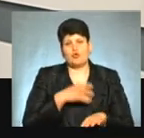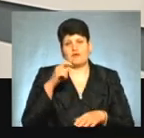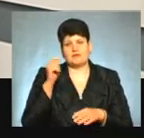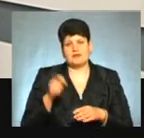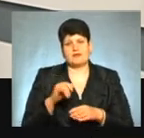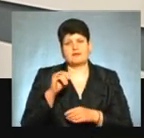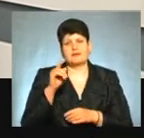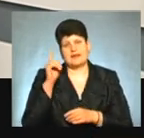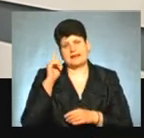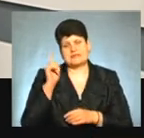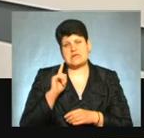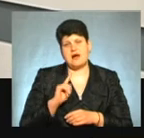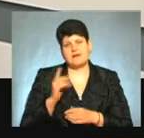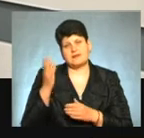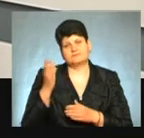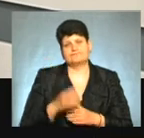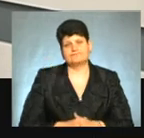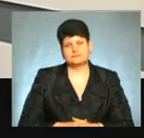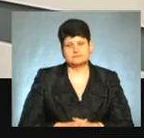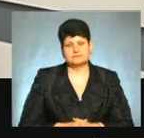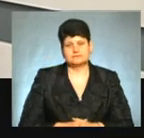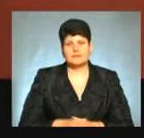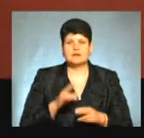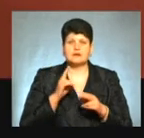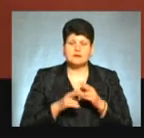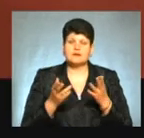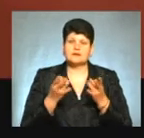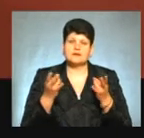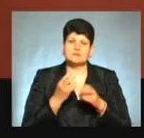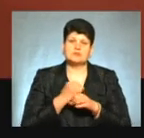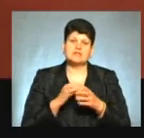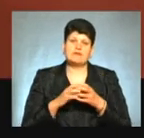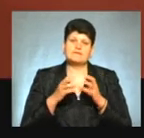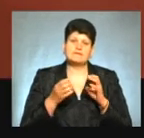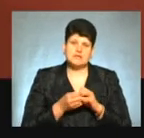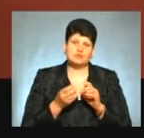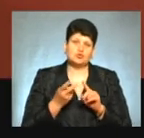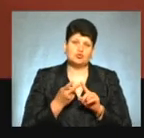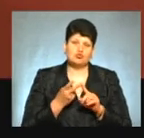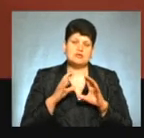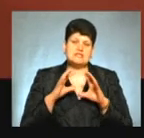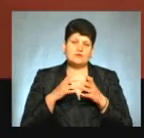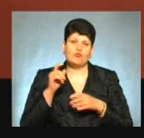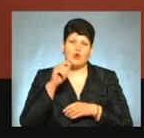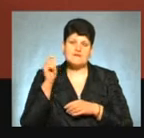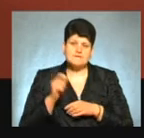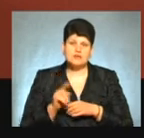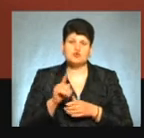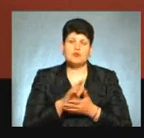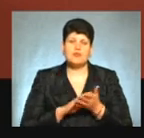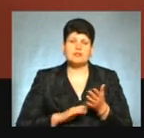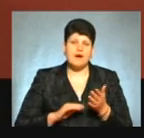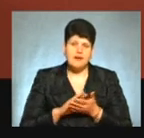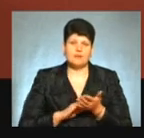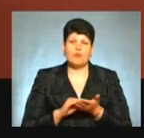така держава, як Ізраїль. Ось. І на завершення, які варто зробити висновки з Другої світової війни, щоб далі